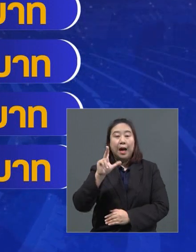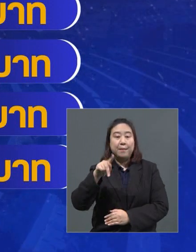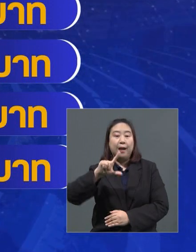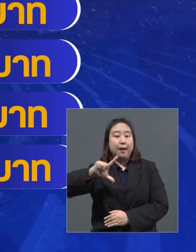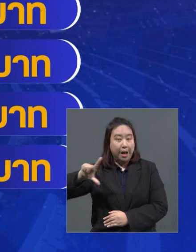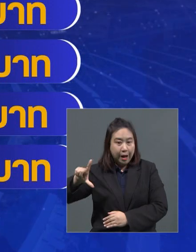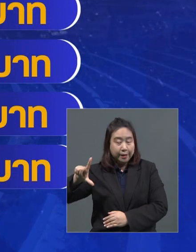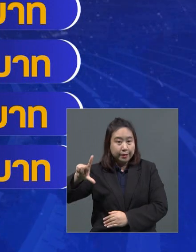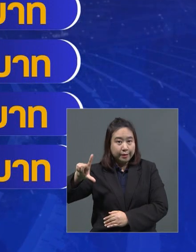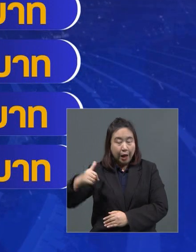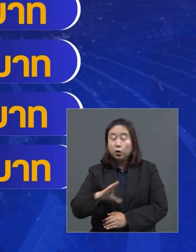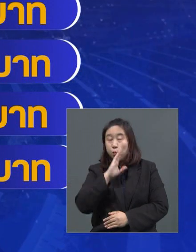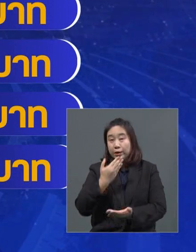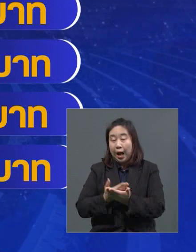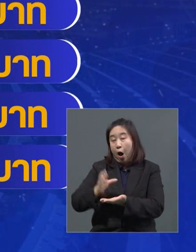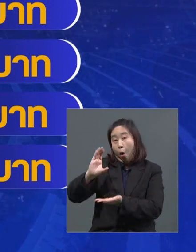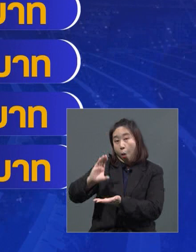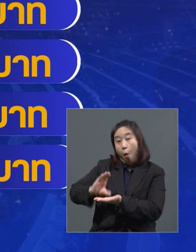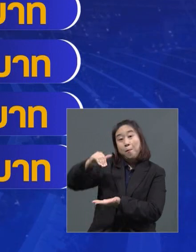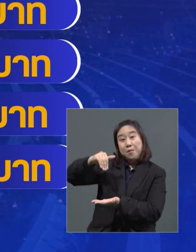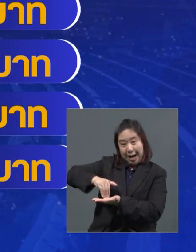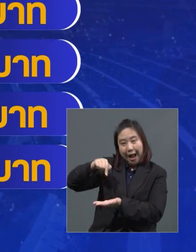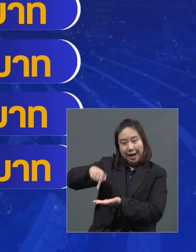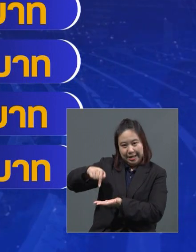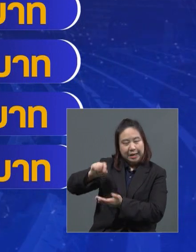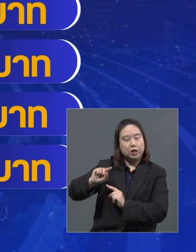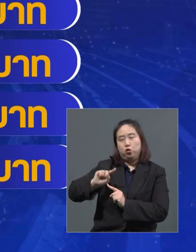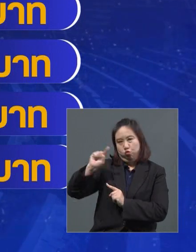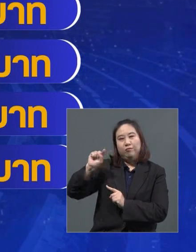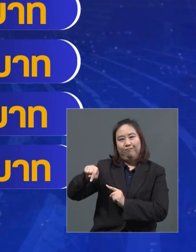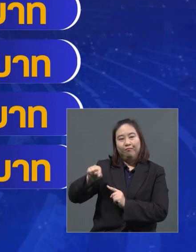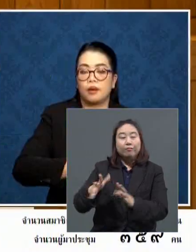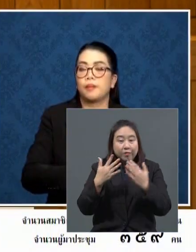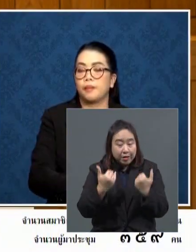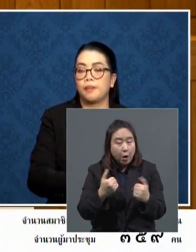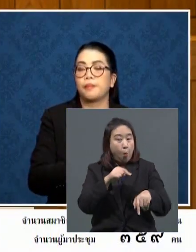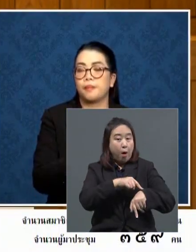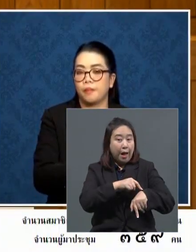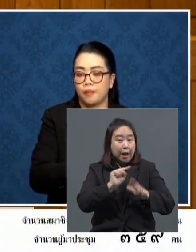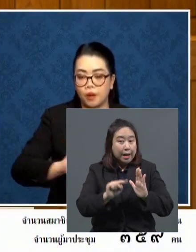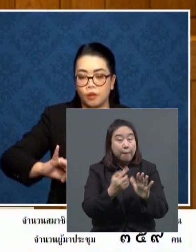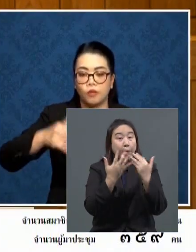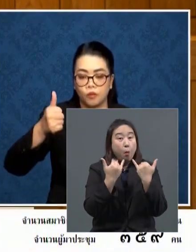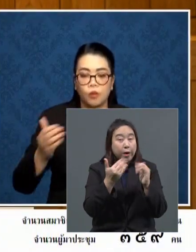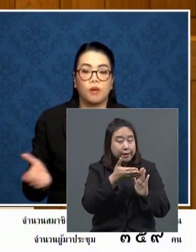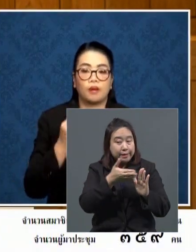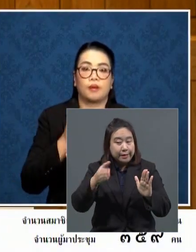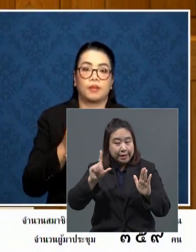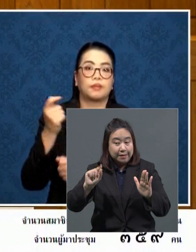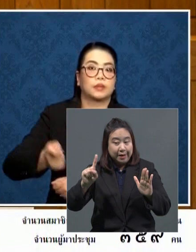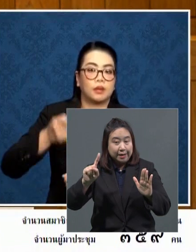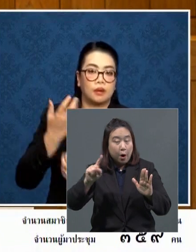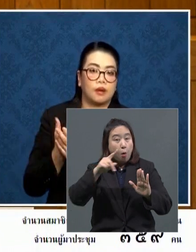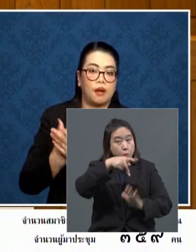บาทแต่ว่าจริงๆถ้านับงบกลางด้วยเนี่ยงบกลางจะเยอะที่สุดนะครับกรอบเวลาในการพิจารณาก็คือเริ่มวันนี้ไปถึงวันที่ 21พุธ